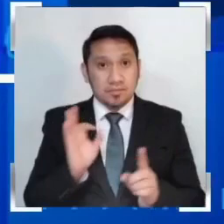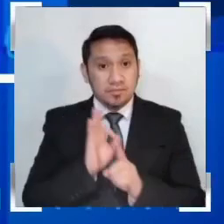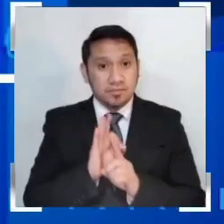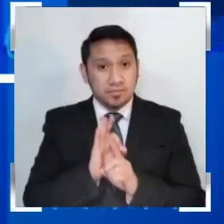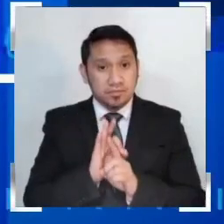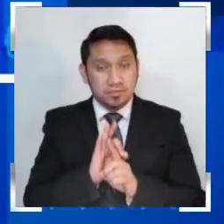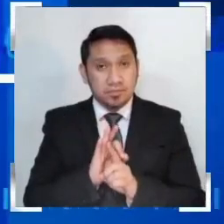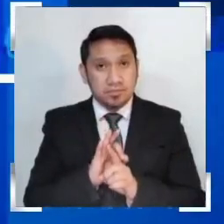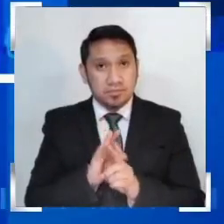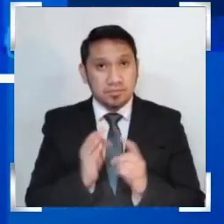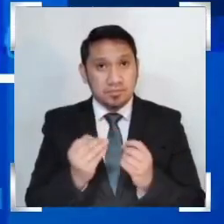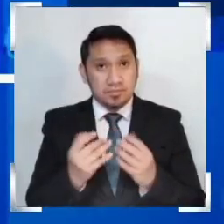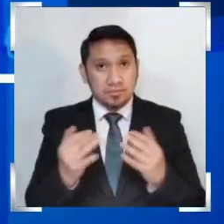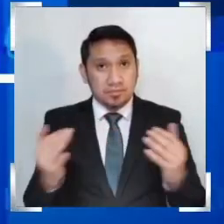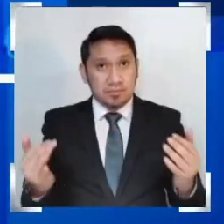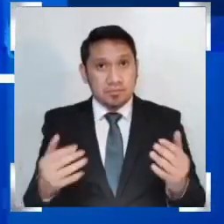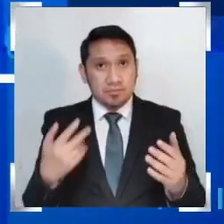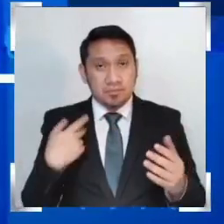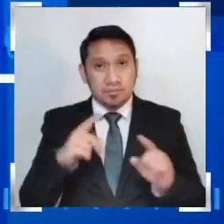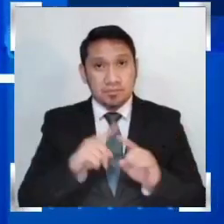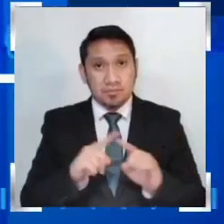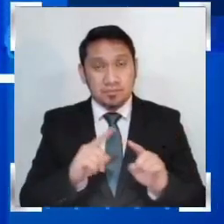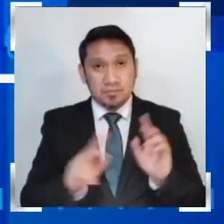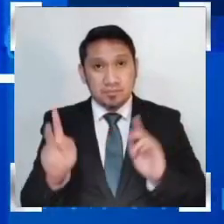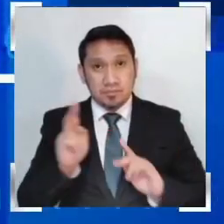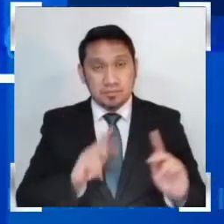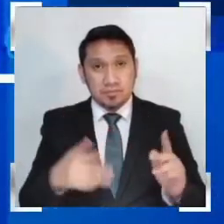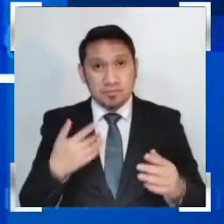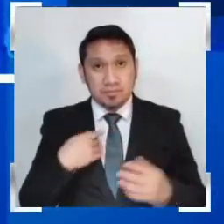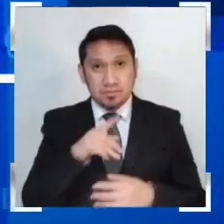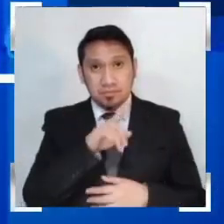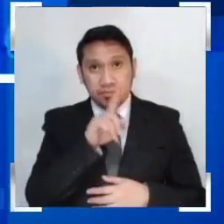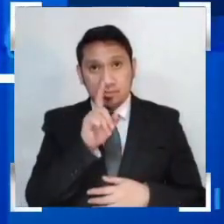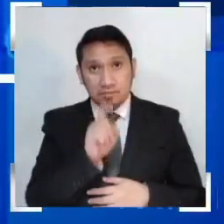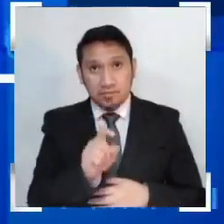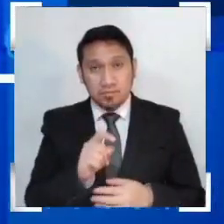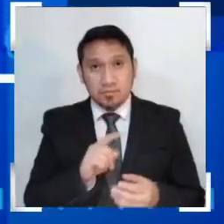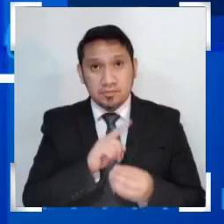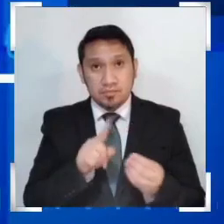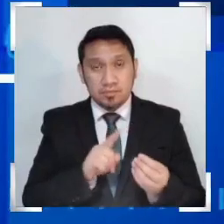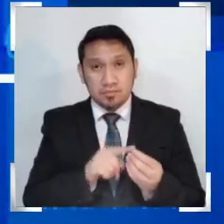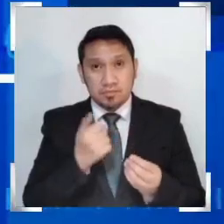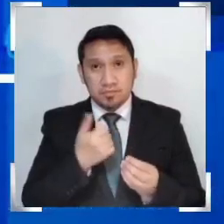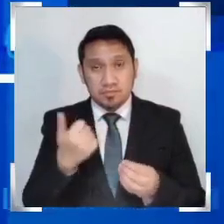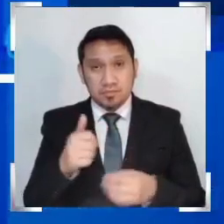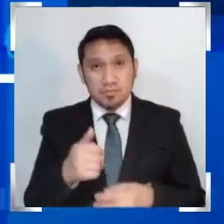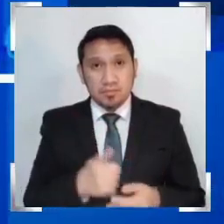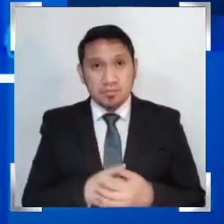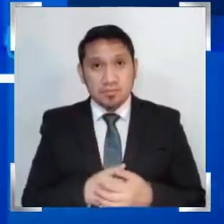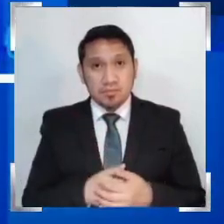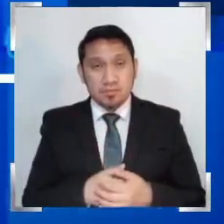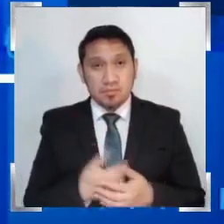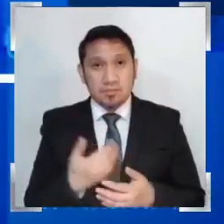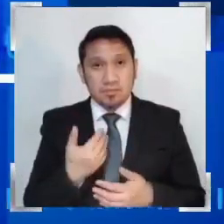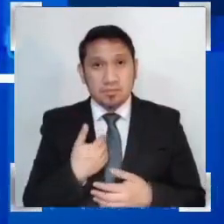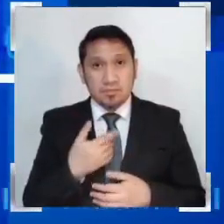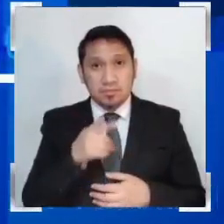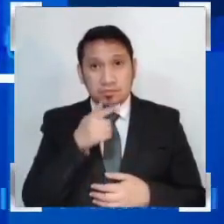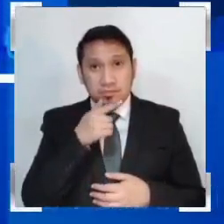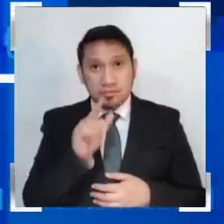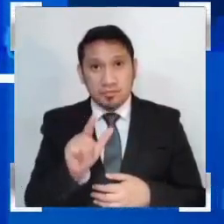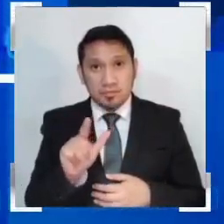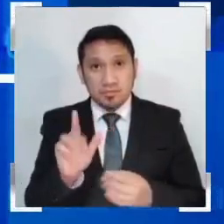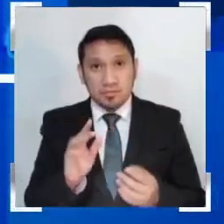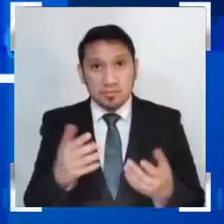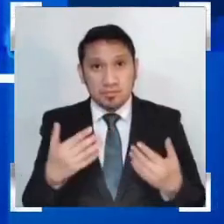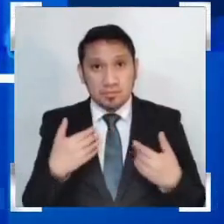ibang performances, game din siya sa question and answer portion at sa ilang games. Ilang maswerteng fans din ang nakatanggap ng